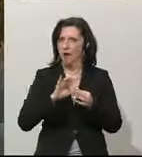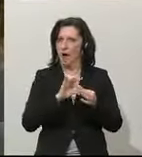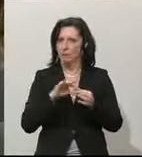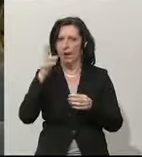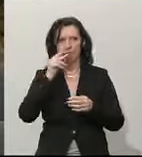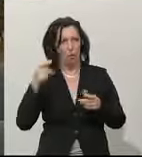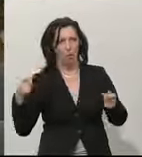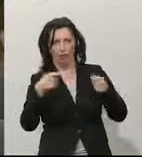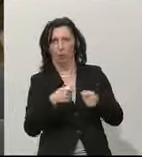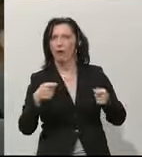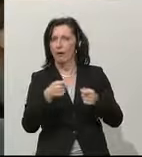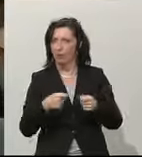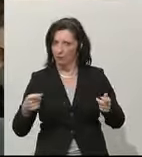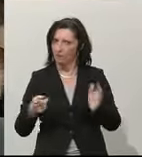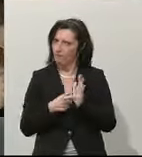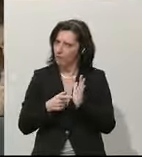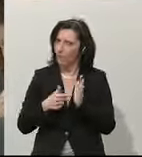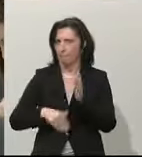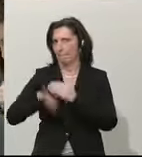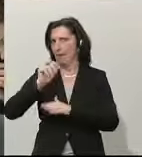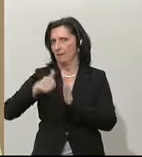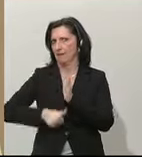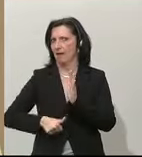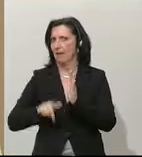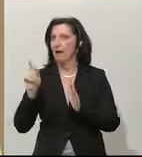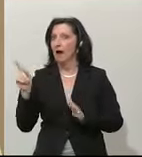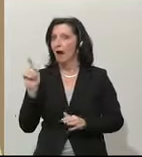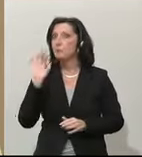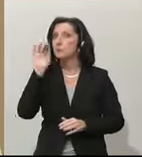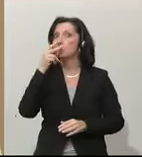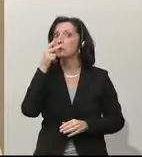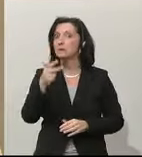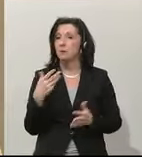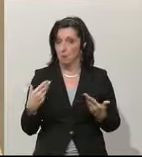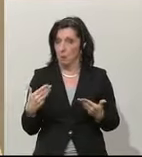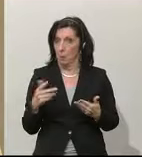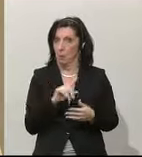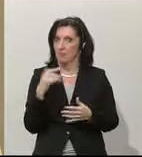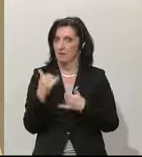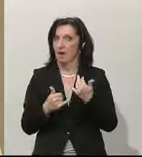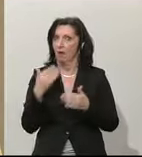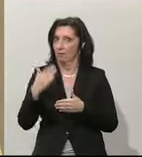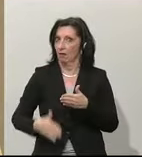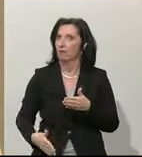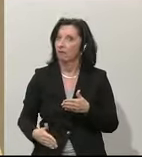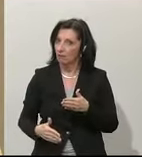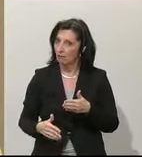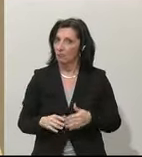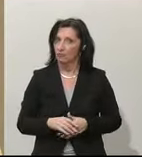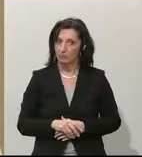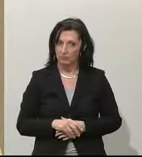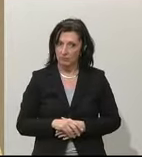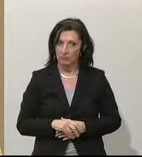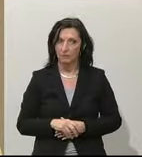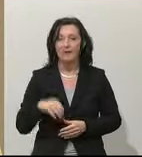die Länder. Da ist ihnen aber doch entgangen, dass heuer bis Jahresende die